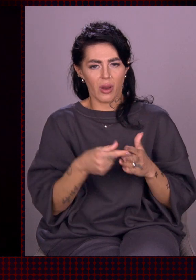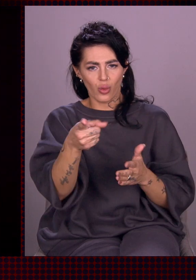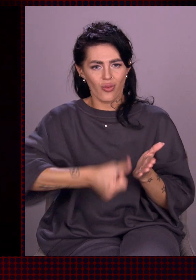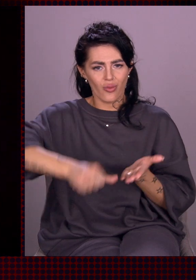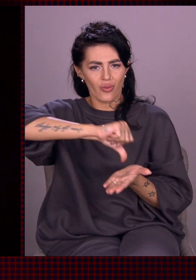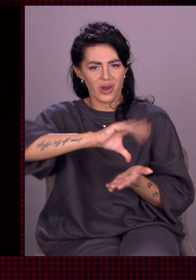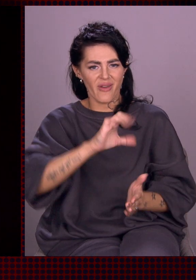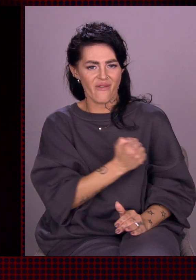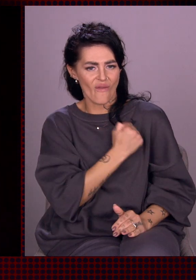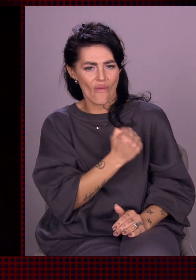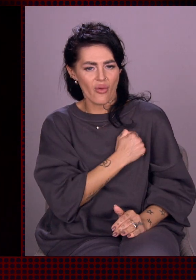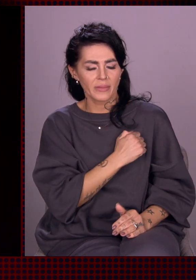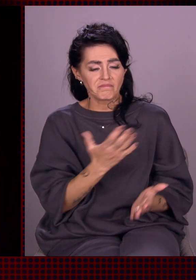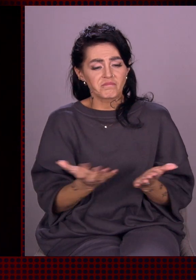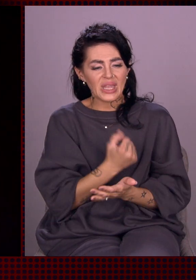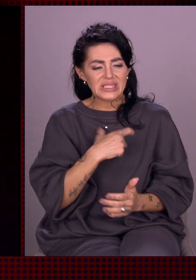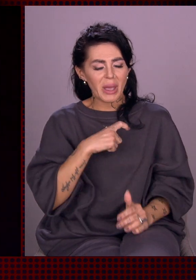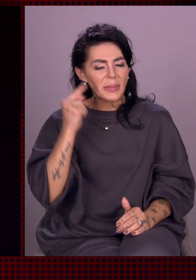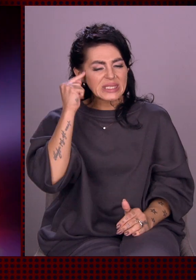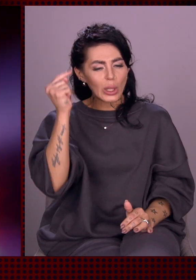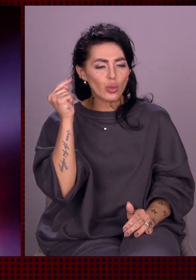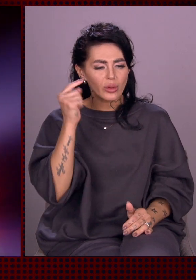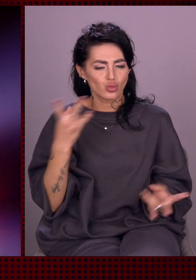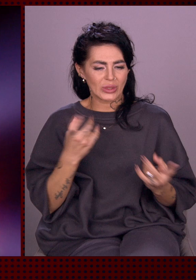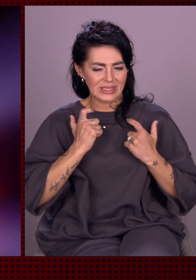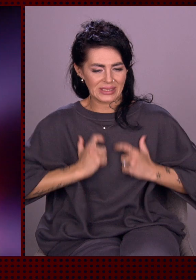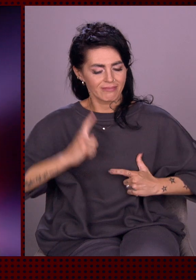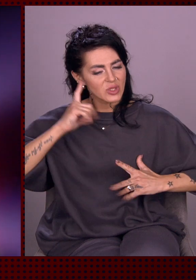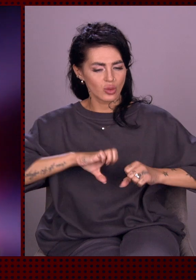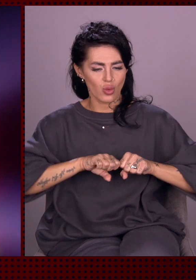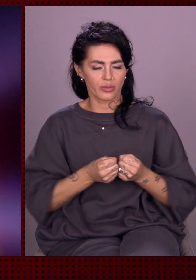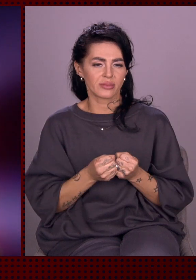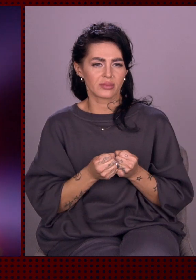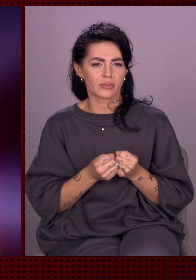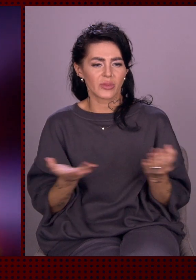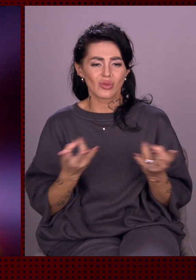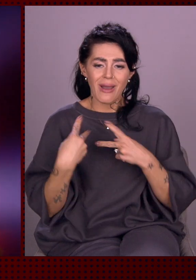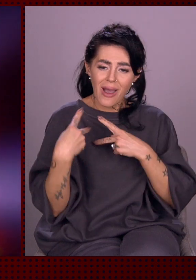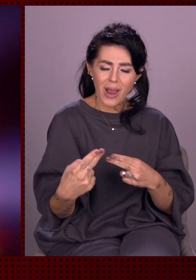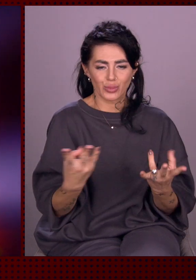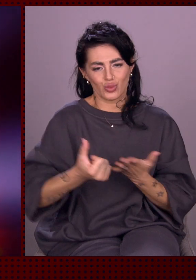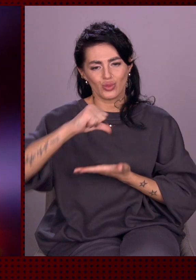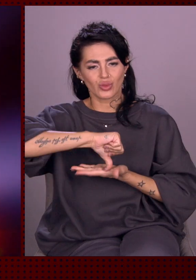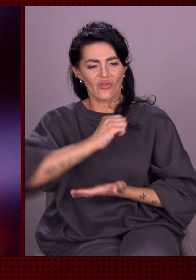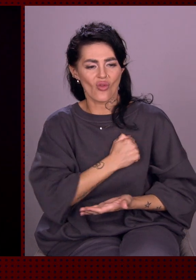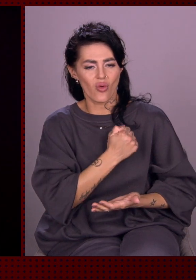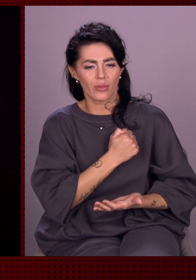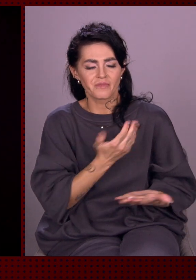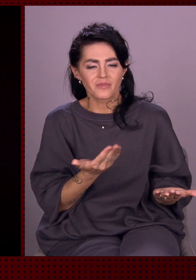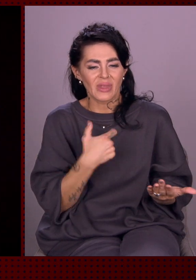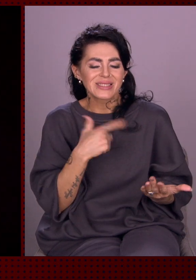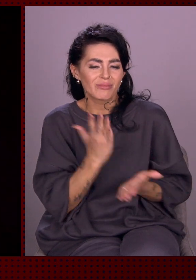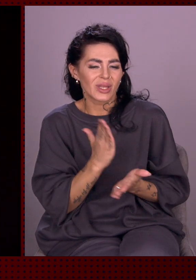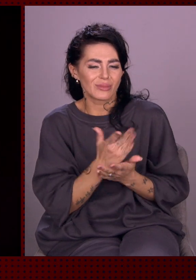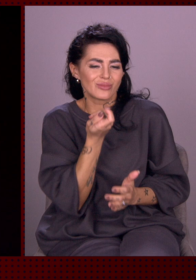воюють. Тому психологічно себе надзвичайно складно було переламати. Можливо, я так само маю з хлопцями бути, і я цього не виключаю.